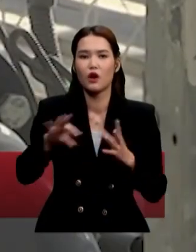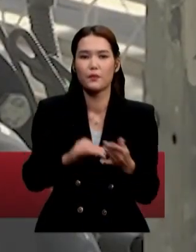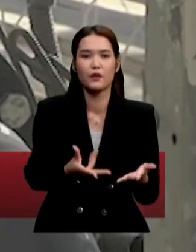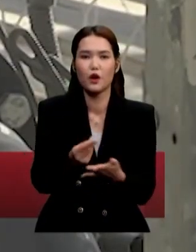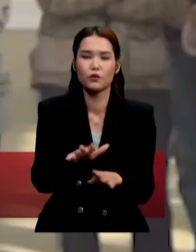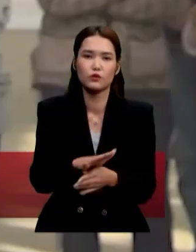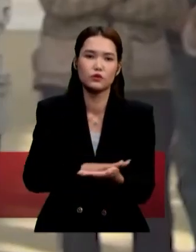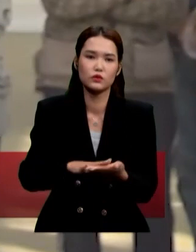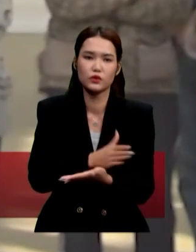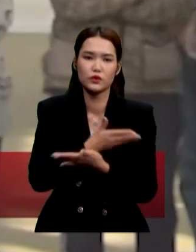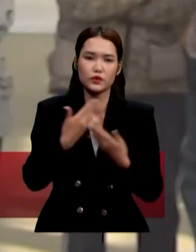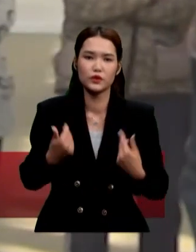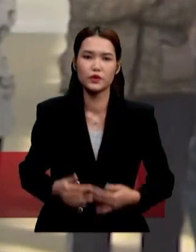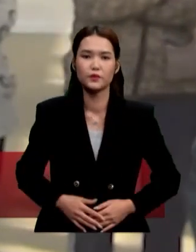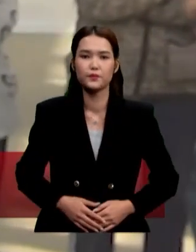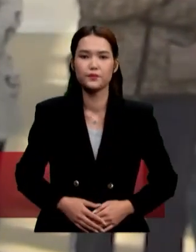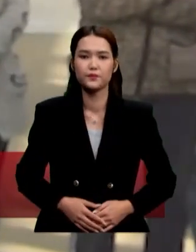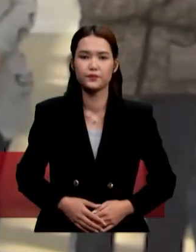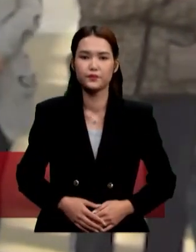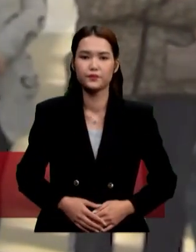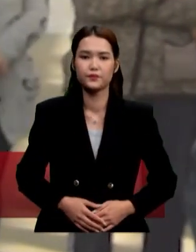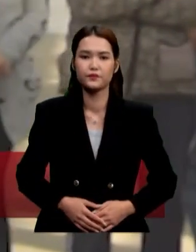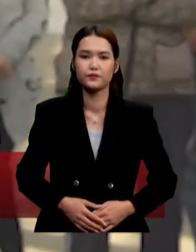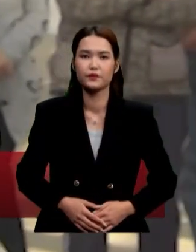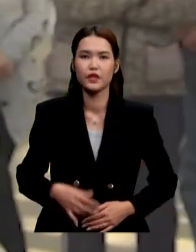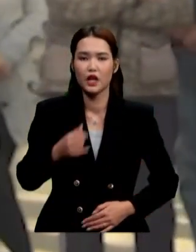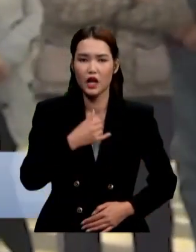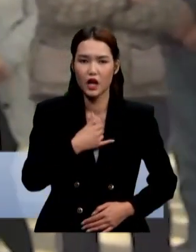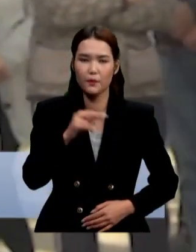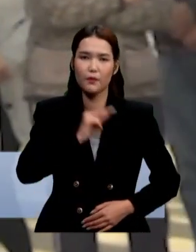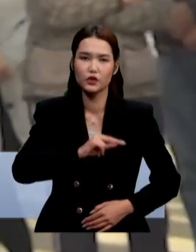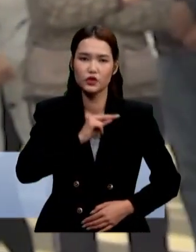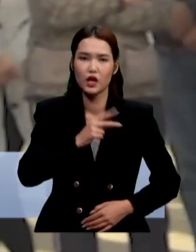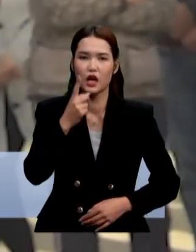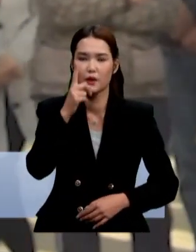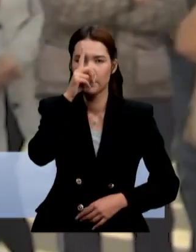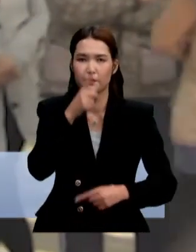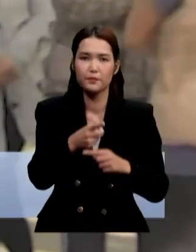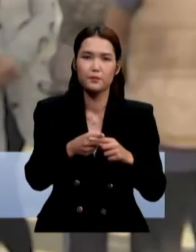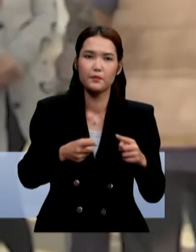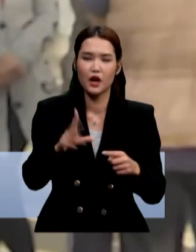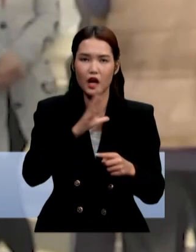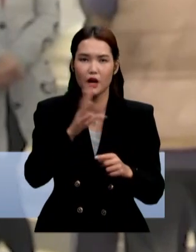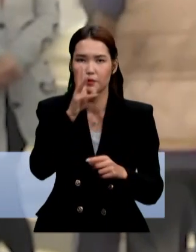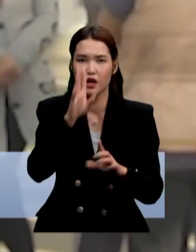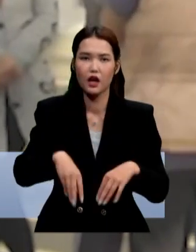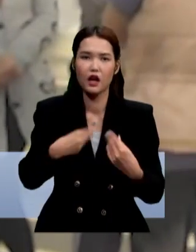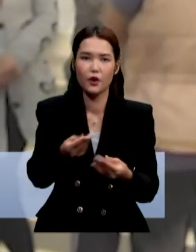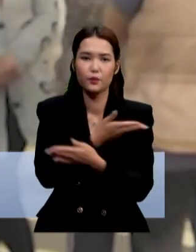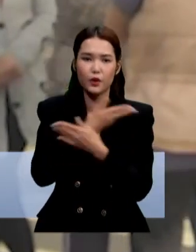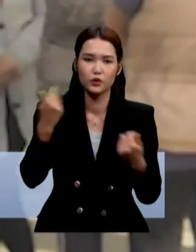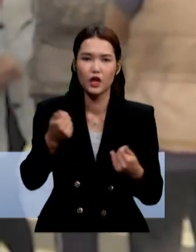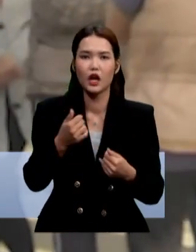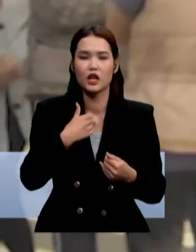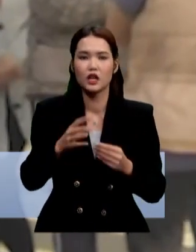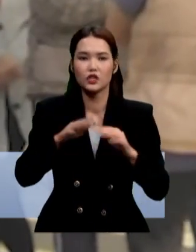Я отработала, вот полтора месяца не дали зарплату. Менің жұмыс дегеніме бір жарым ай болса да жалақы берген жоқ. Мен жер үйде